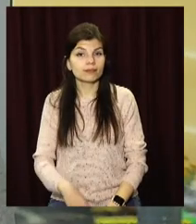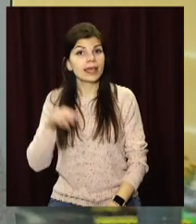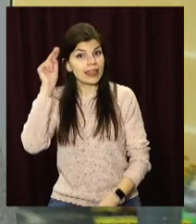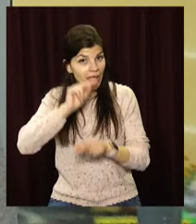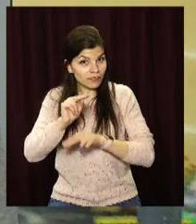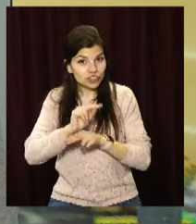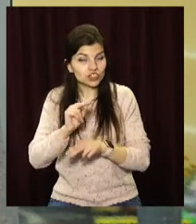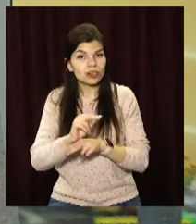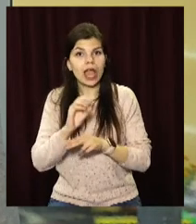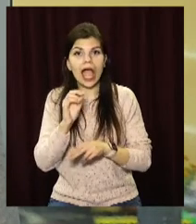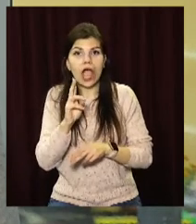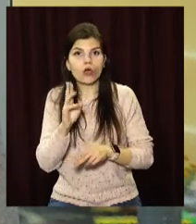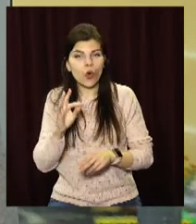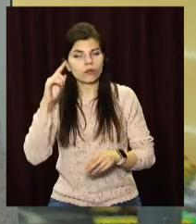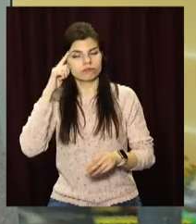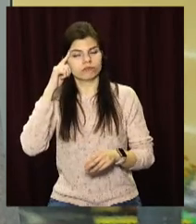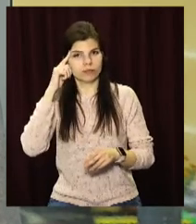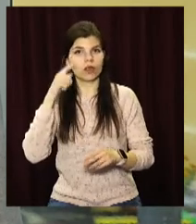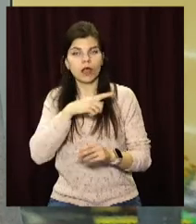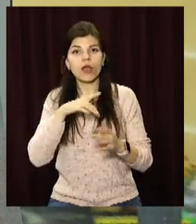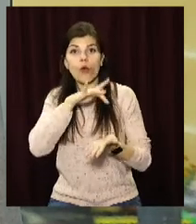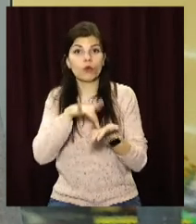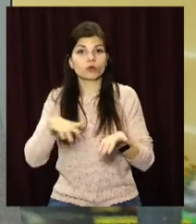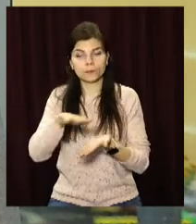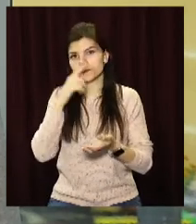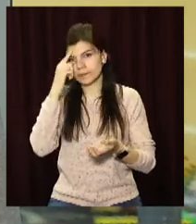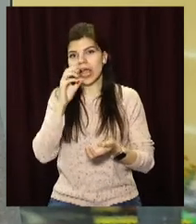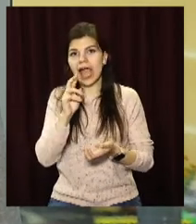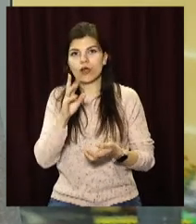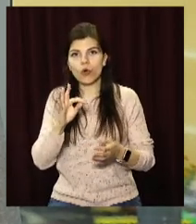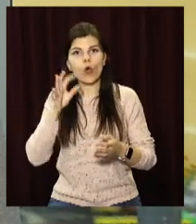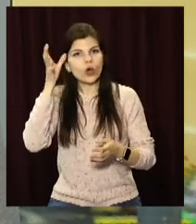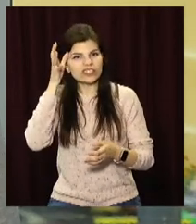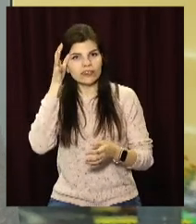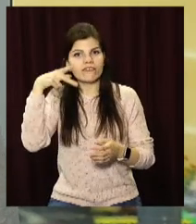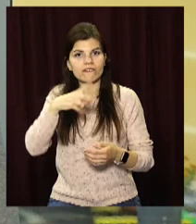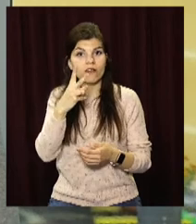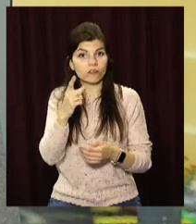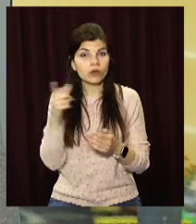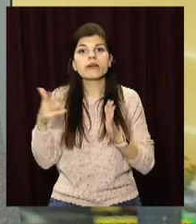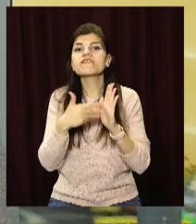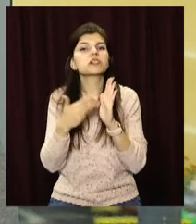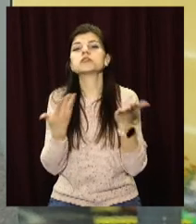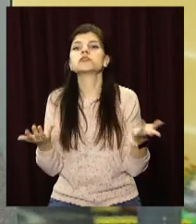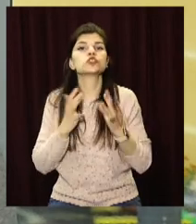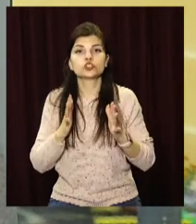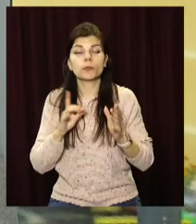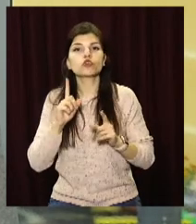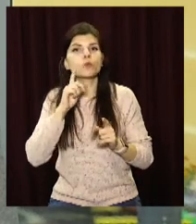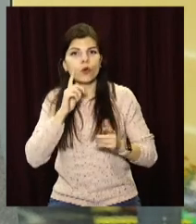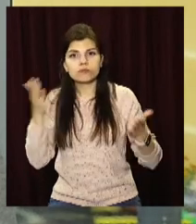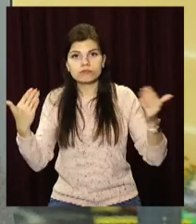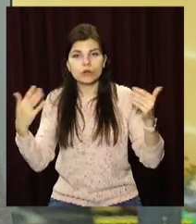Навчити екосвідомості. У місті стартував проєкт «Екоосвіта Дніпра-2021». Він покликаний залучити молодь